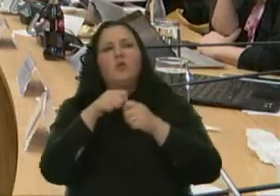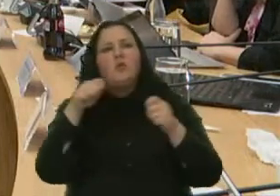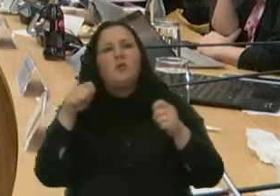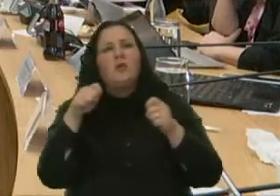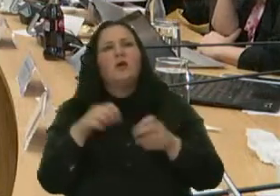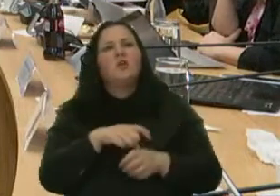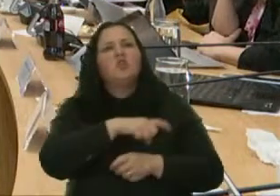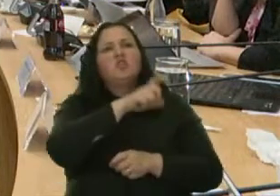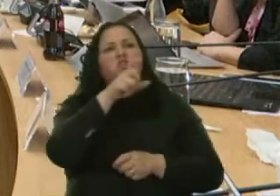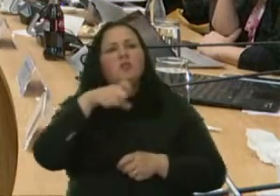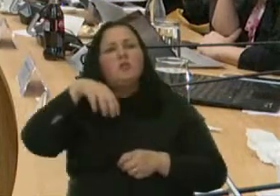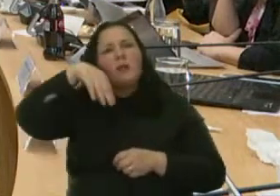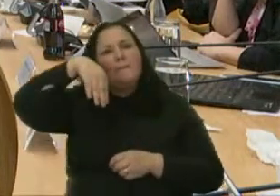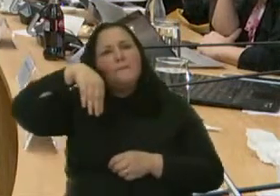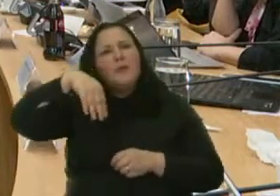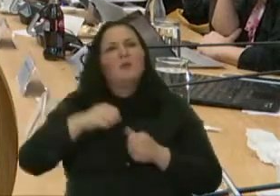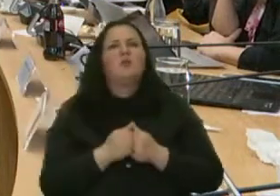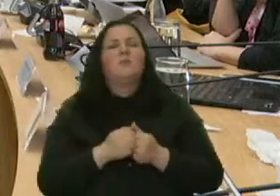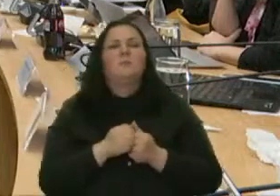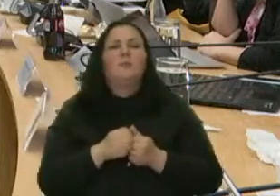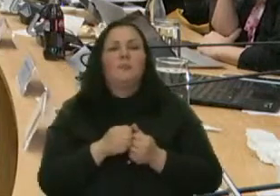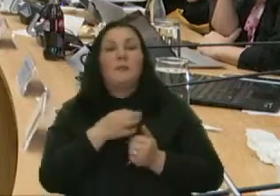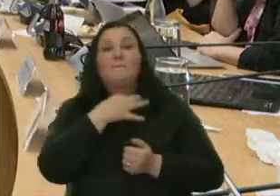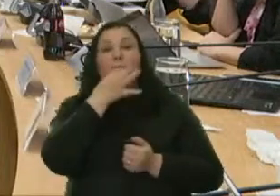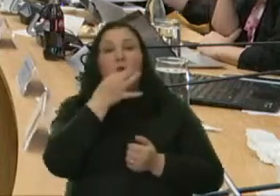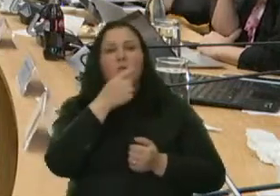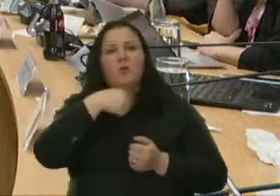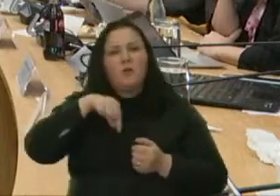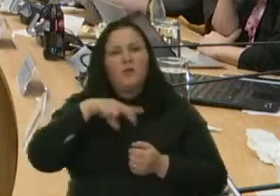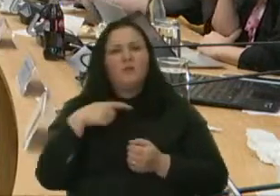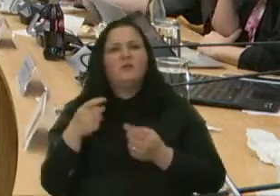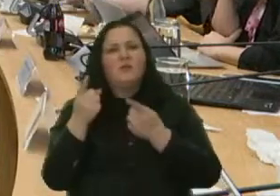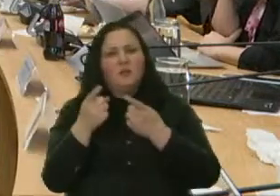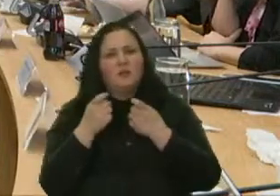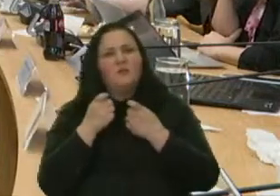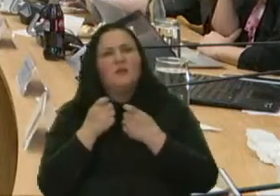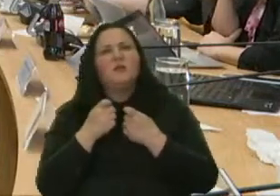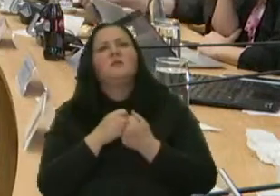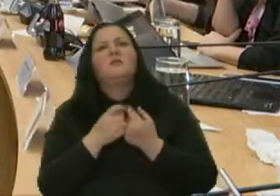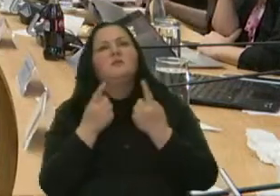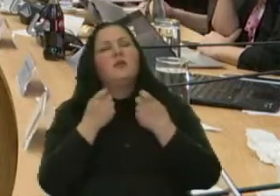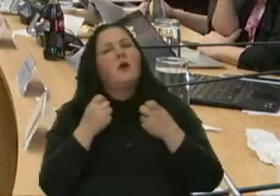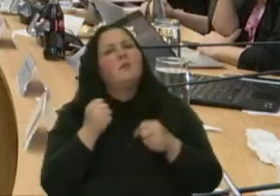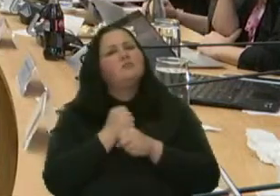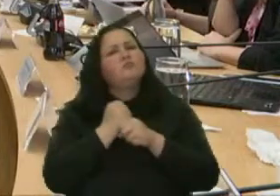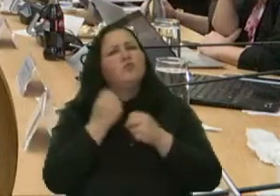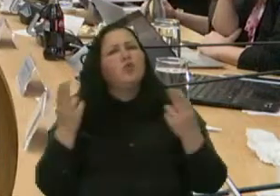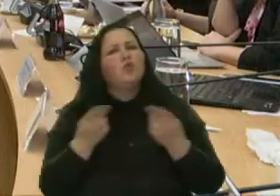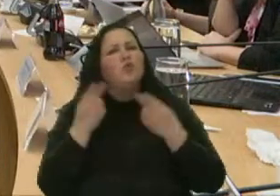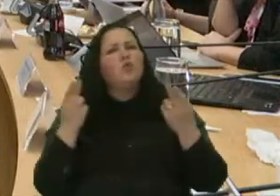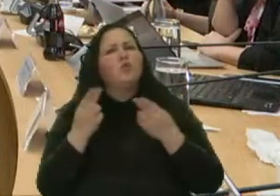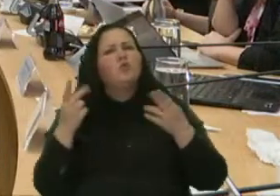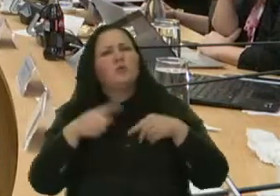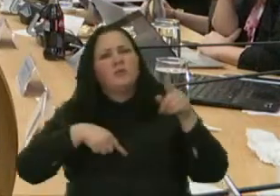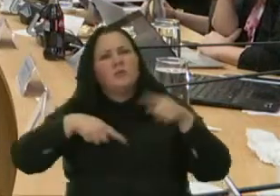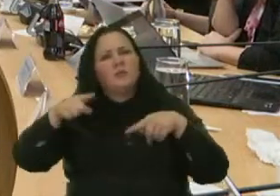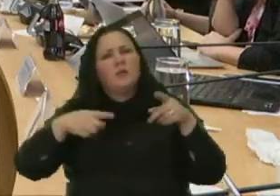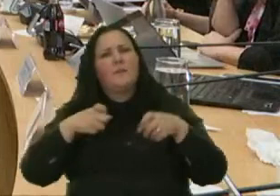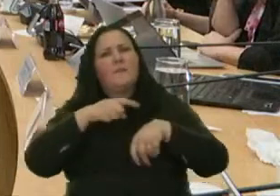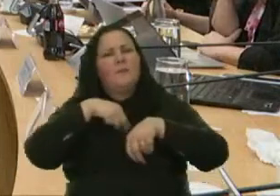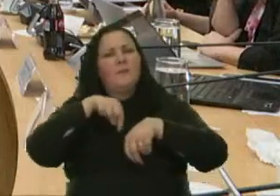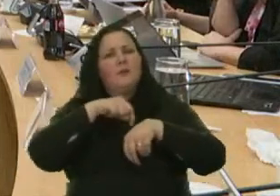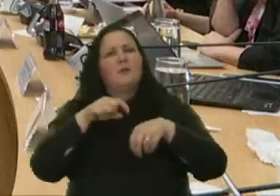ma metropolitană Deci propunerea noastră este venită tocmai în a ușura traficul pe perioada